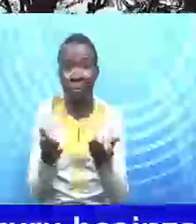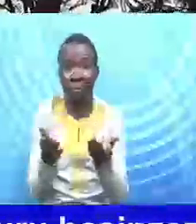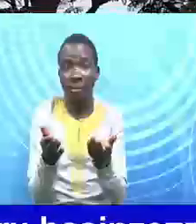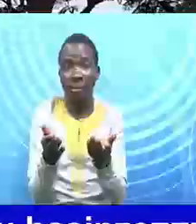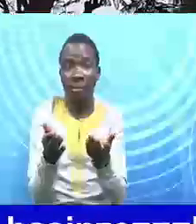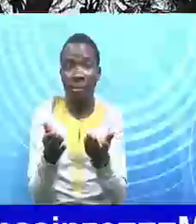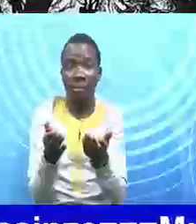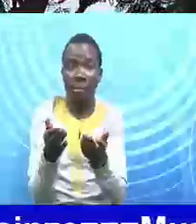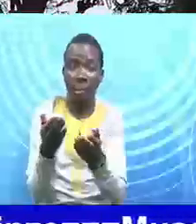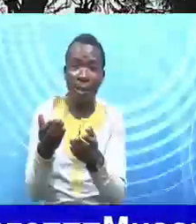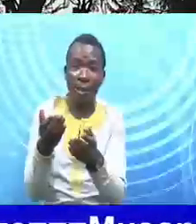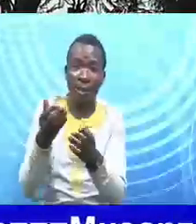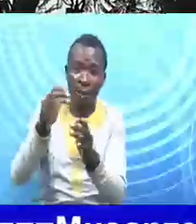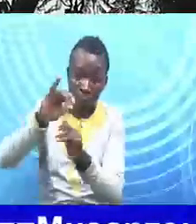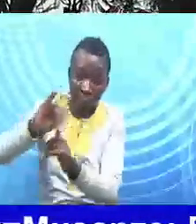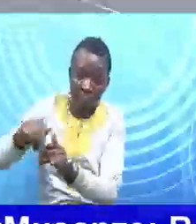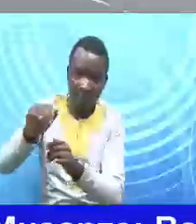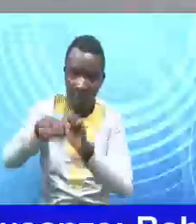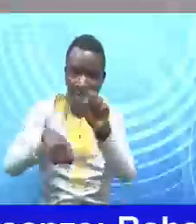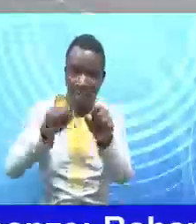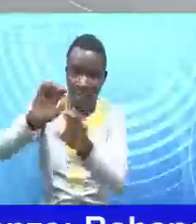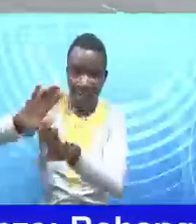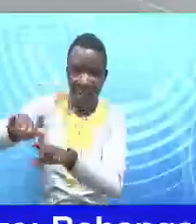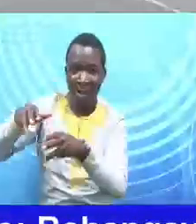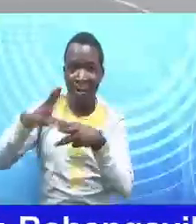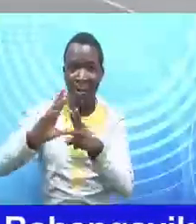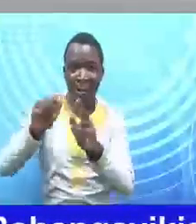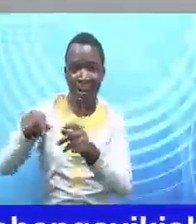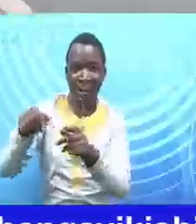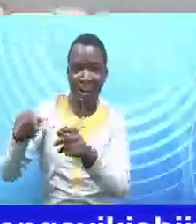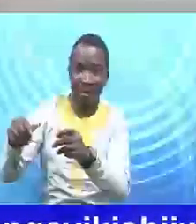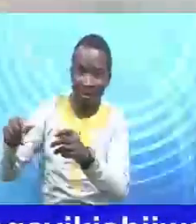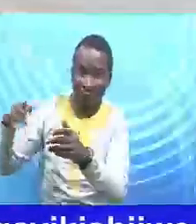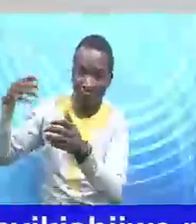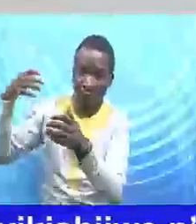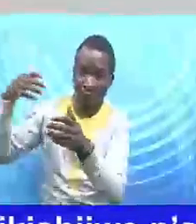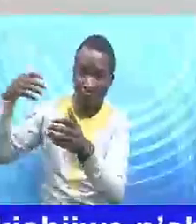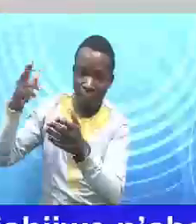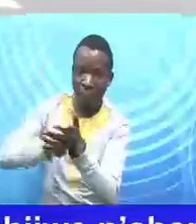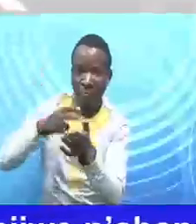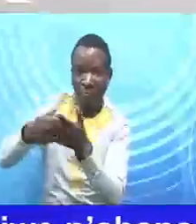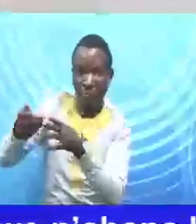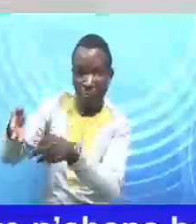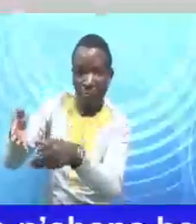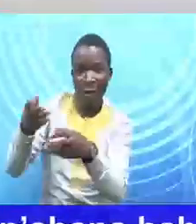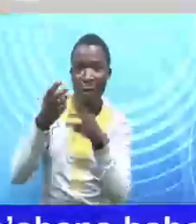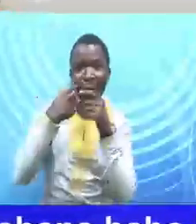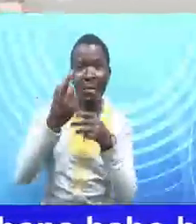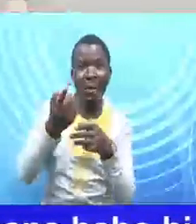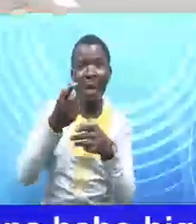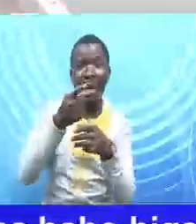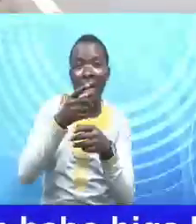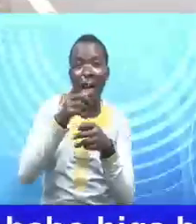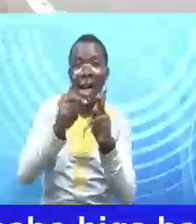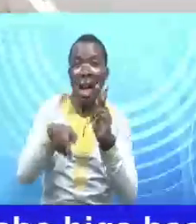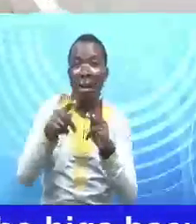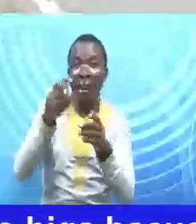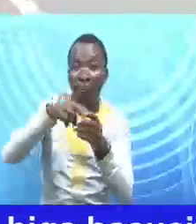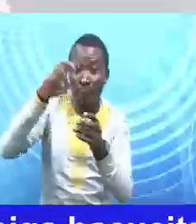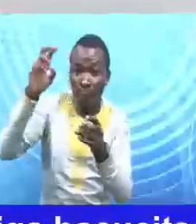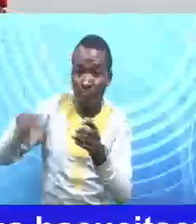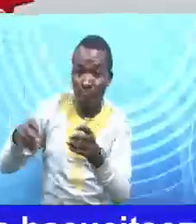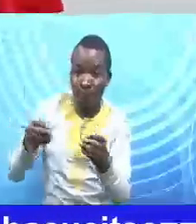kwegeka ku ruhande ku buryo yanagukubita no ku mukingo hariya izina rye si ibyo ma nujya ubibona abajama babona bakuraho